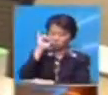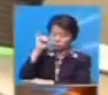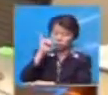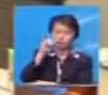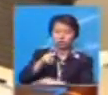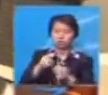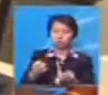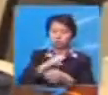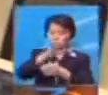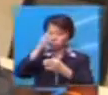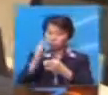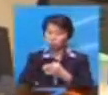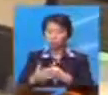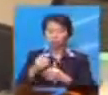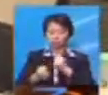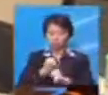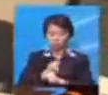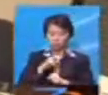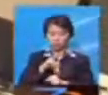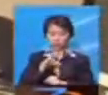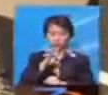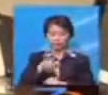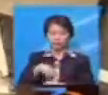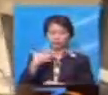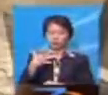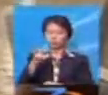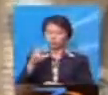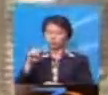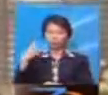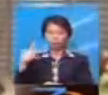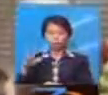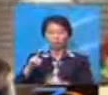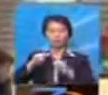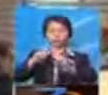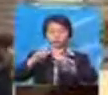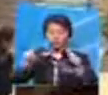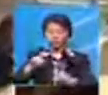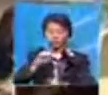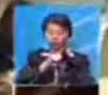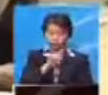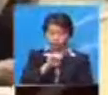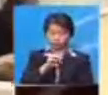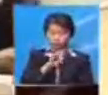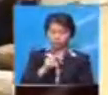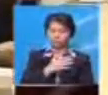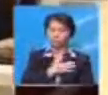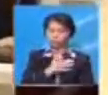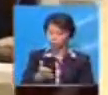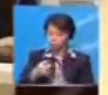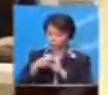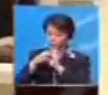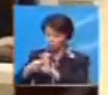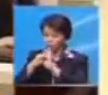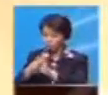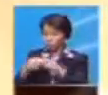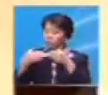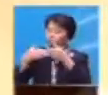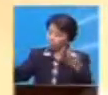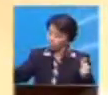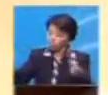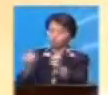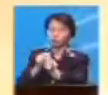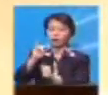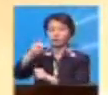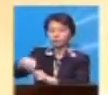yang dimuktamadkan pada 28 Mei 2015 lalu. Bagaimanapun, 1MDB komited untuk bekerjasama secara terbuka dengan